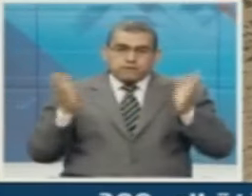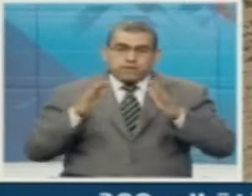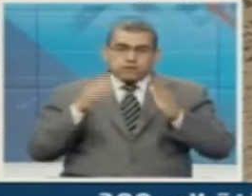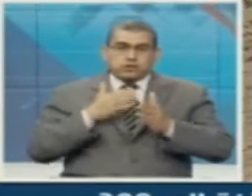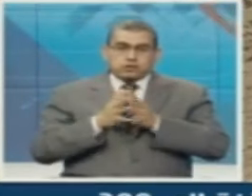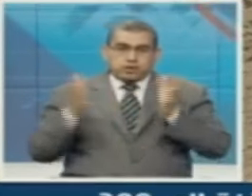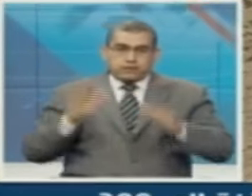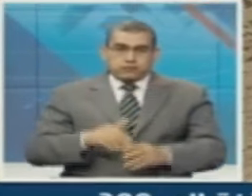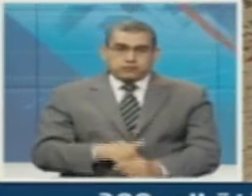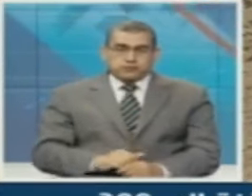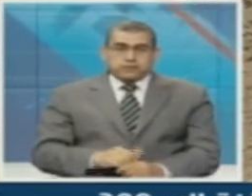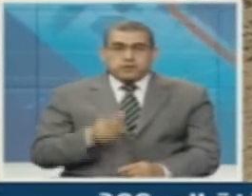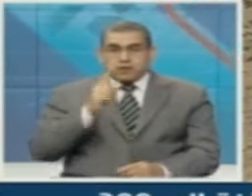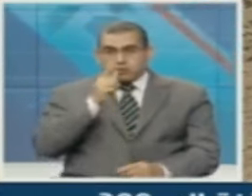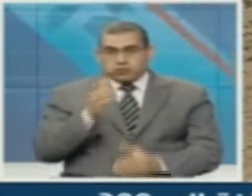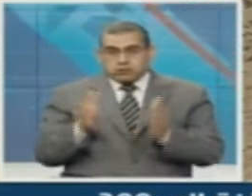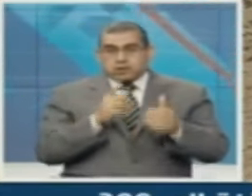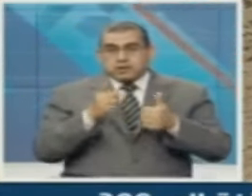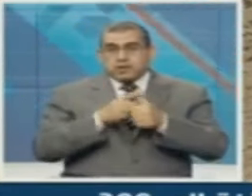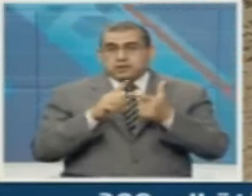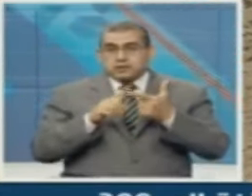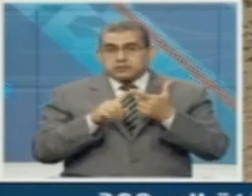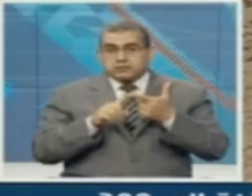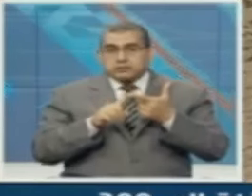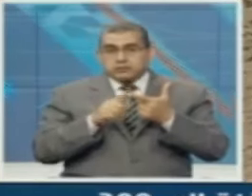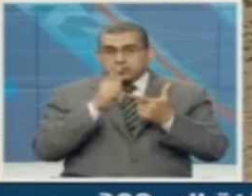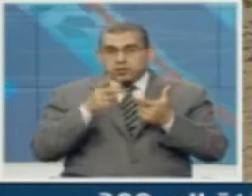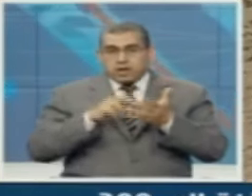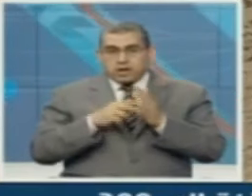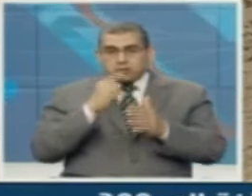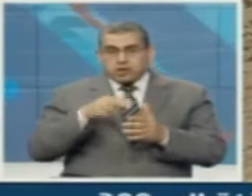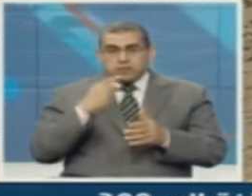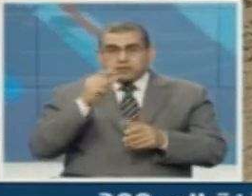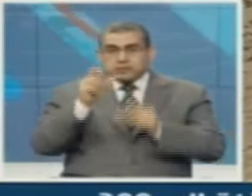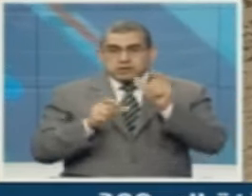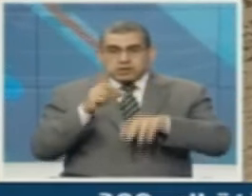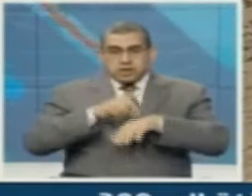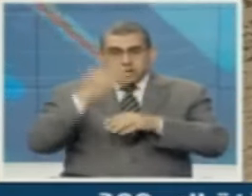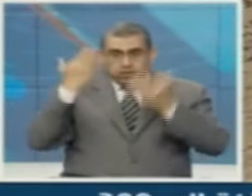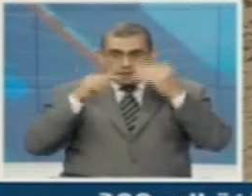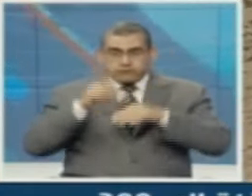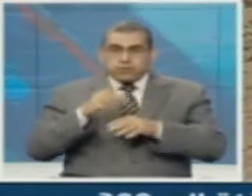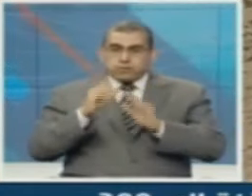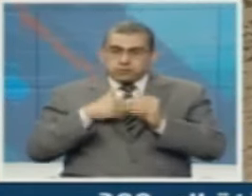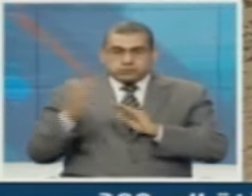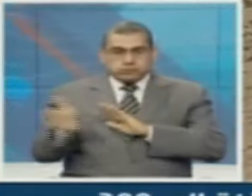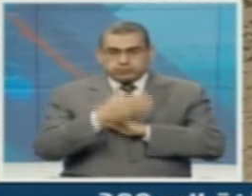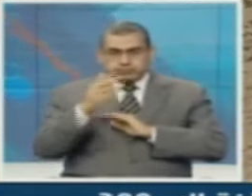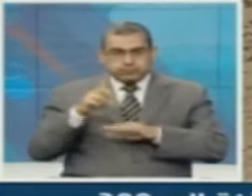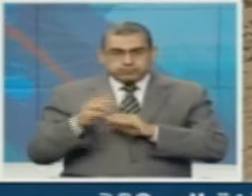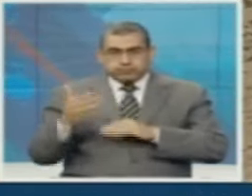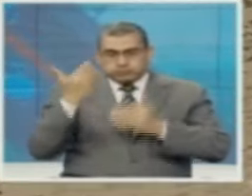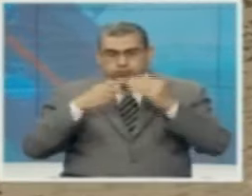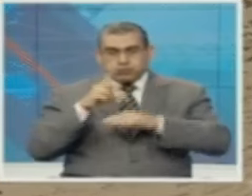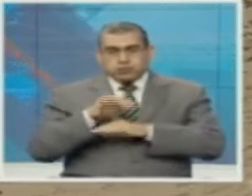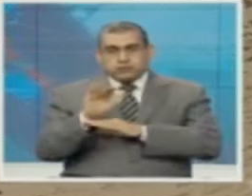كرم أبو سالم. هذه نقطة. نقطة أخرى أيضا خروج المصابين، فخروج المصابين ما زال مستمرا لتلقوا العلاج هنا في المستشفيات